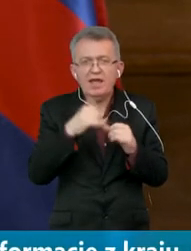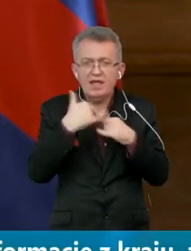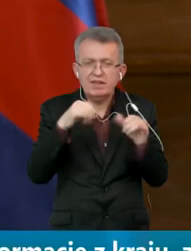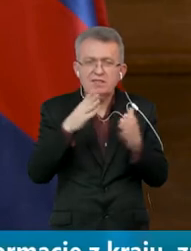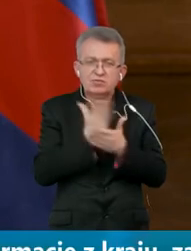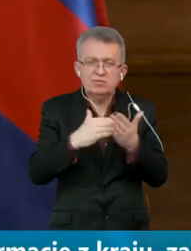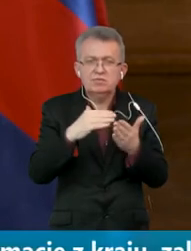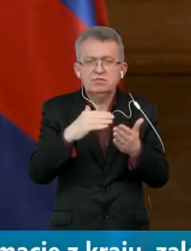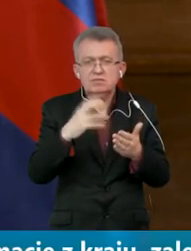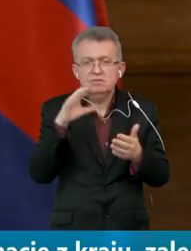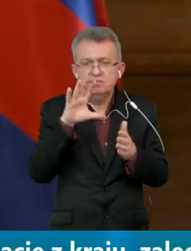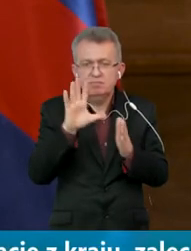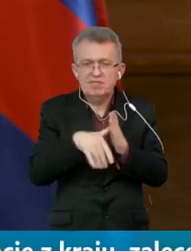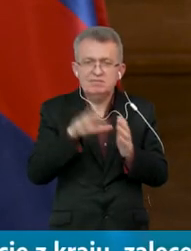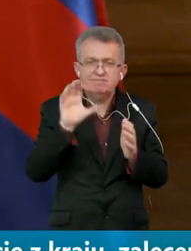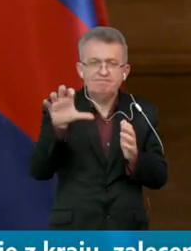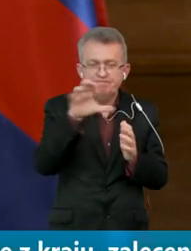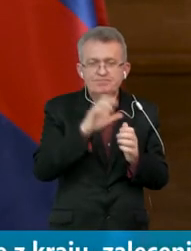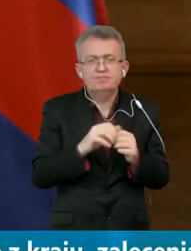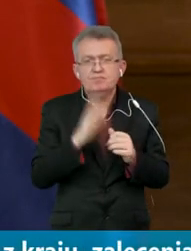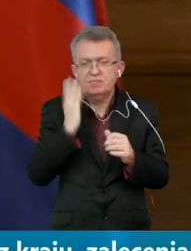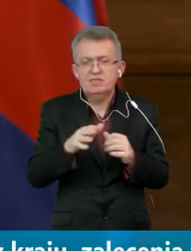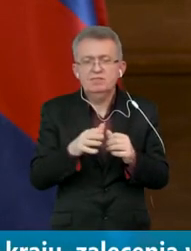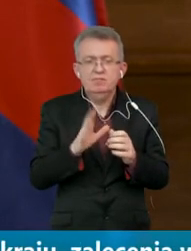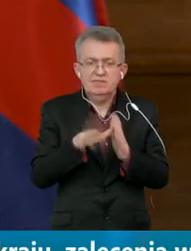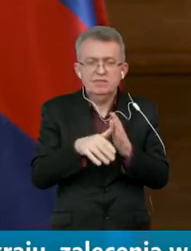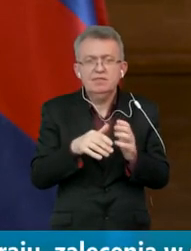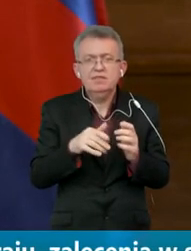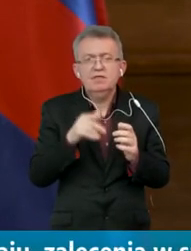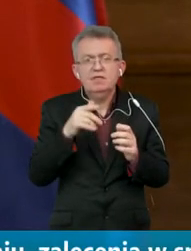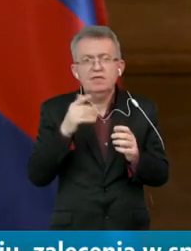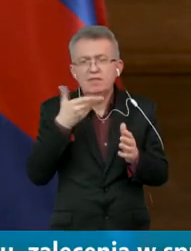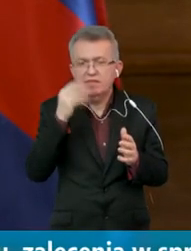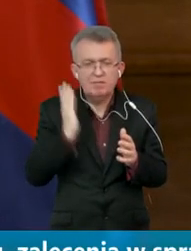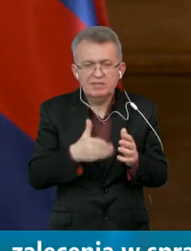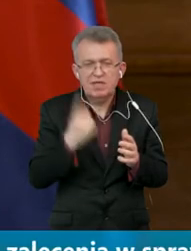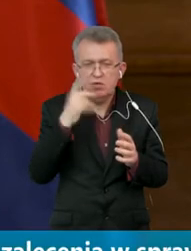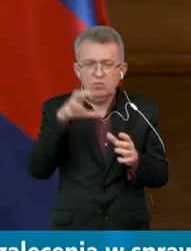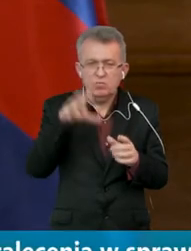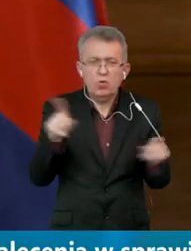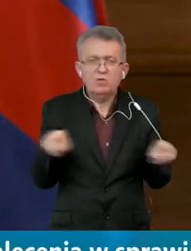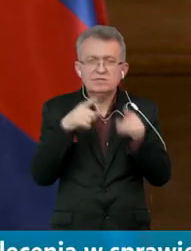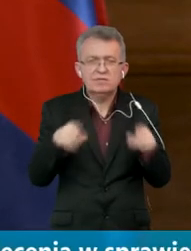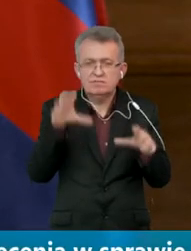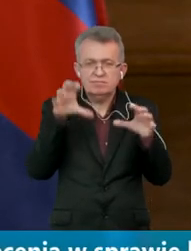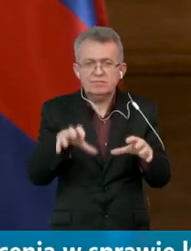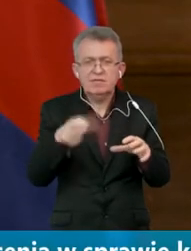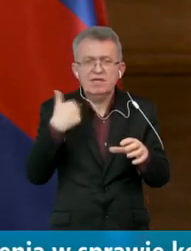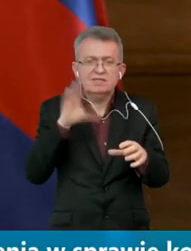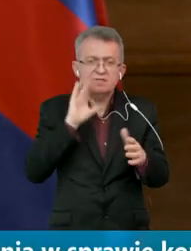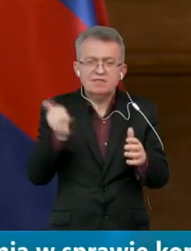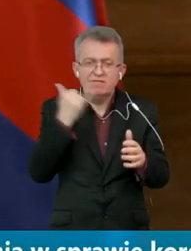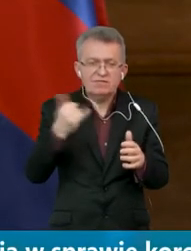części ciekawe, interesujące naszego miasta. Też nie będzie jednego dużego koncertu, tak jak